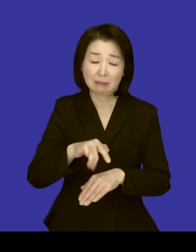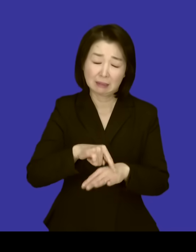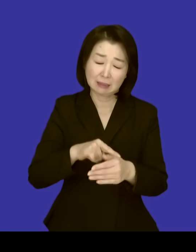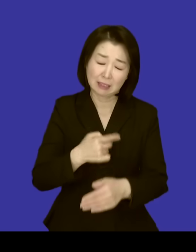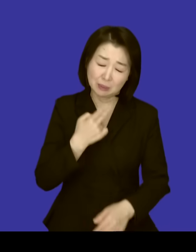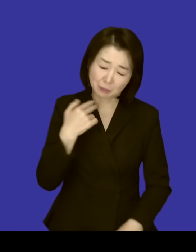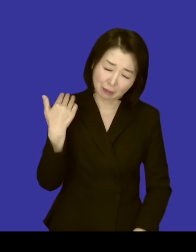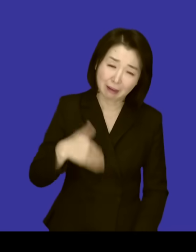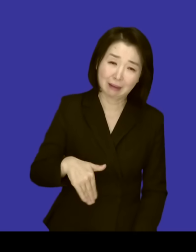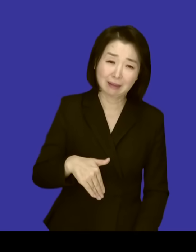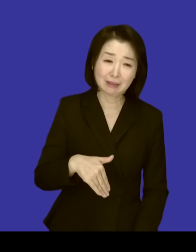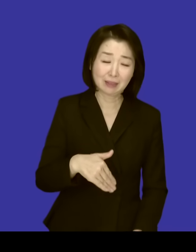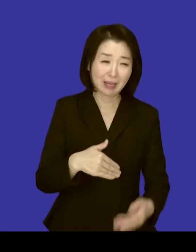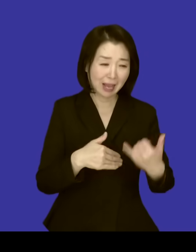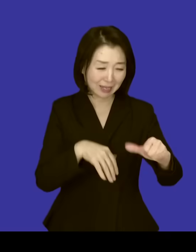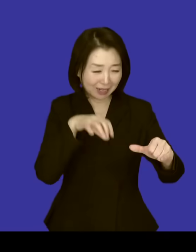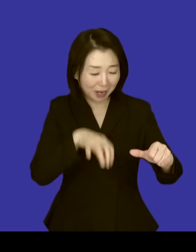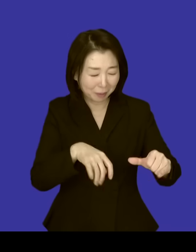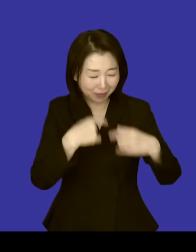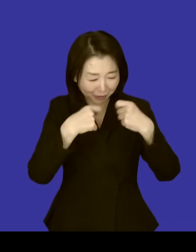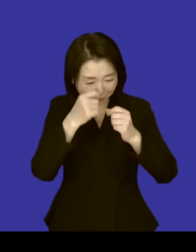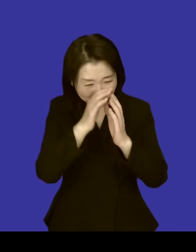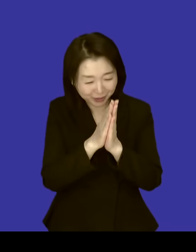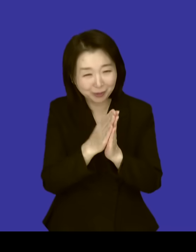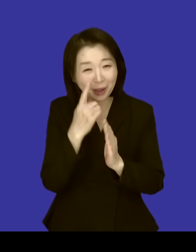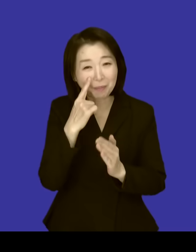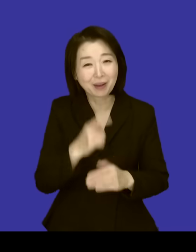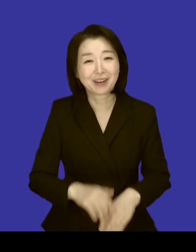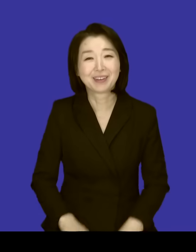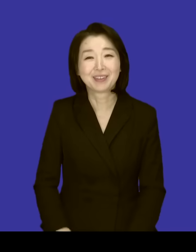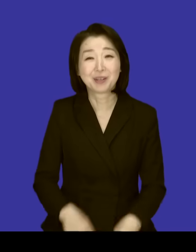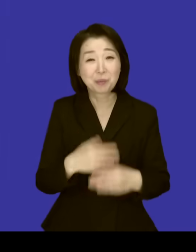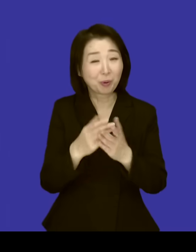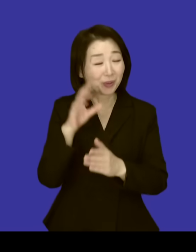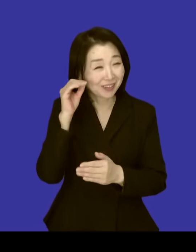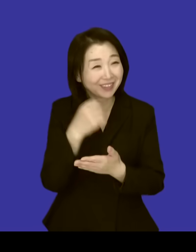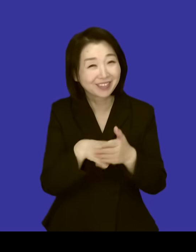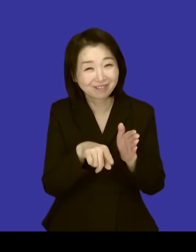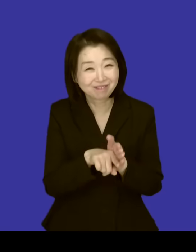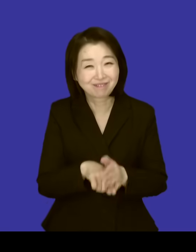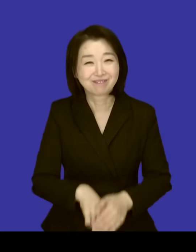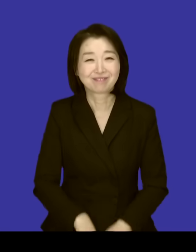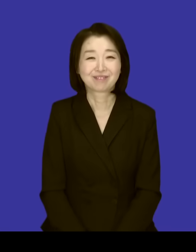네, 방문 네. 닫고 또 들으면 다 들리게. 변한다니까. 네. 네.